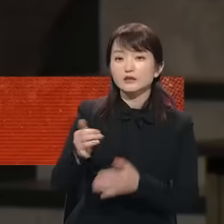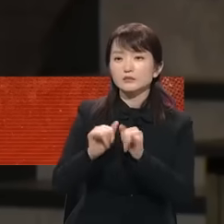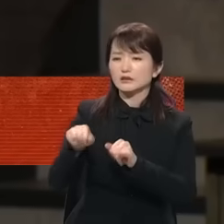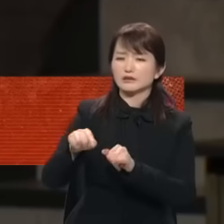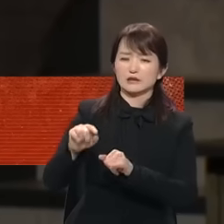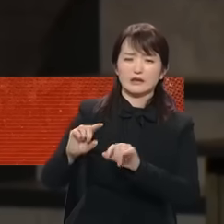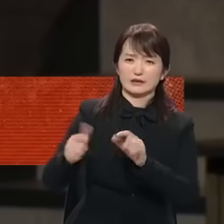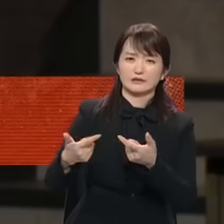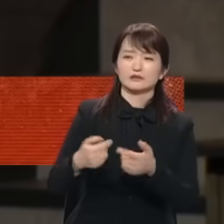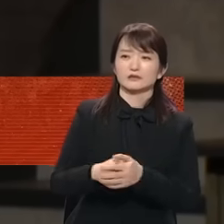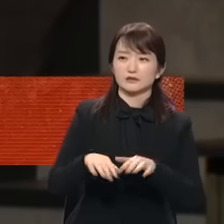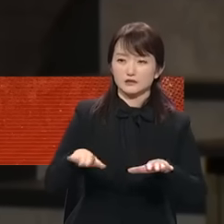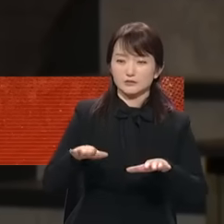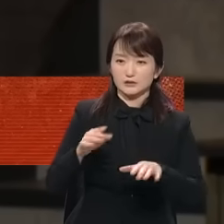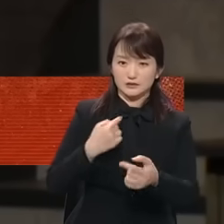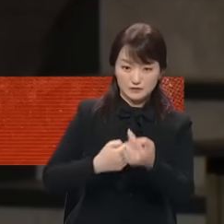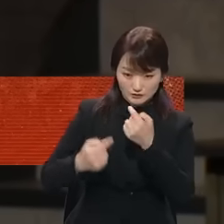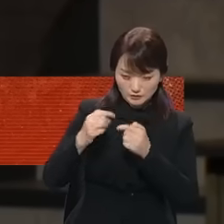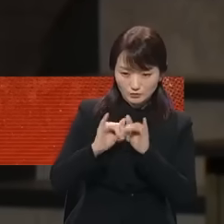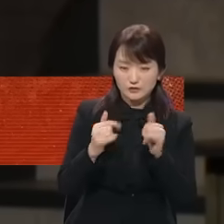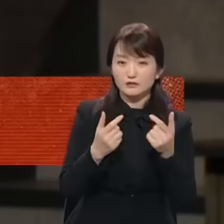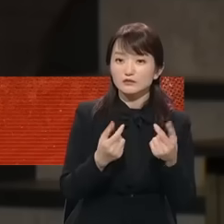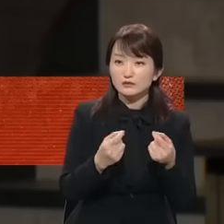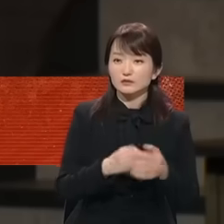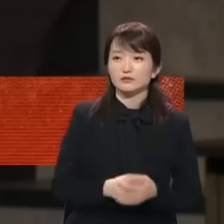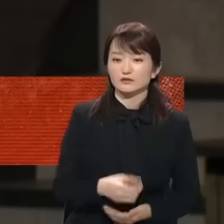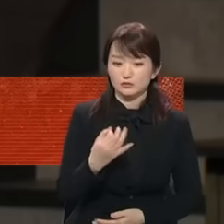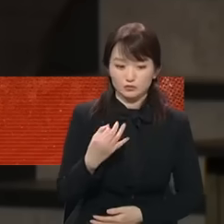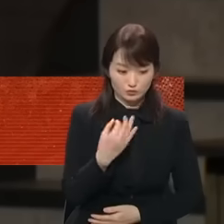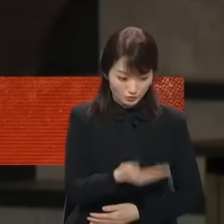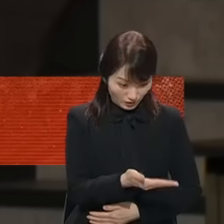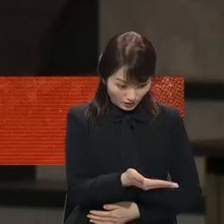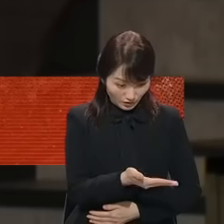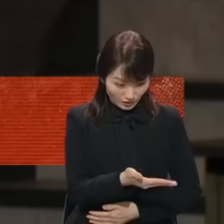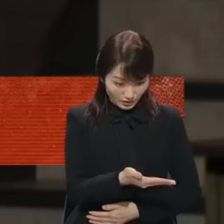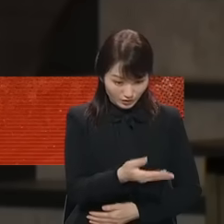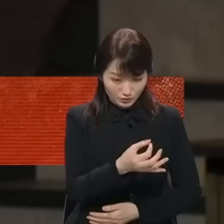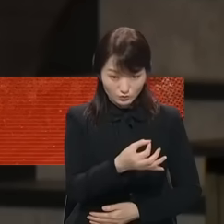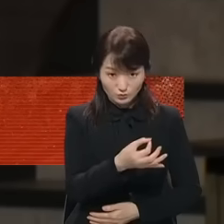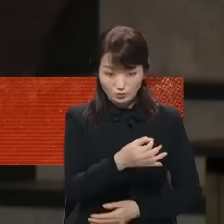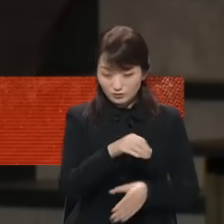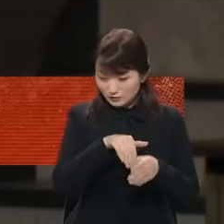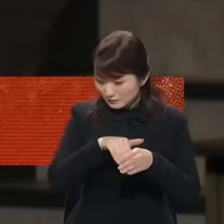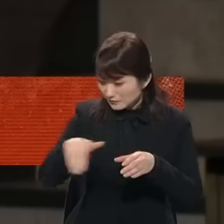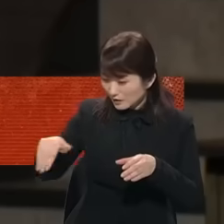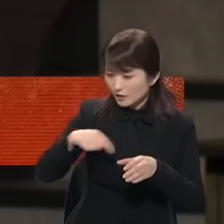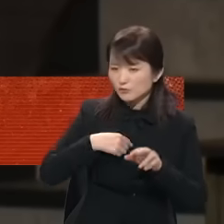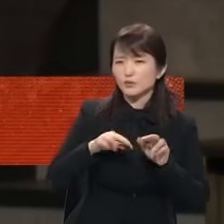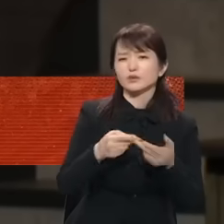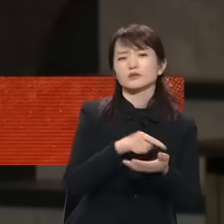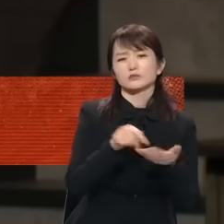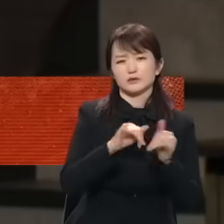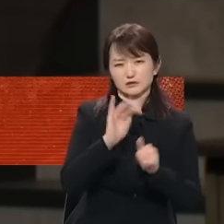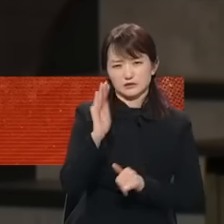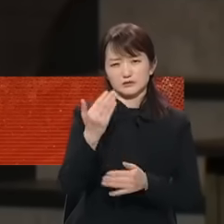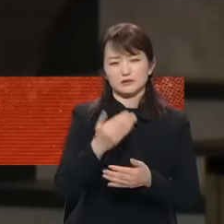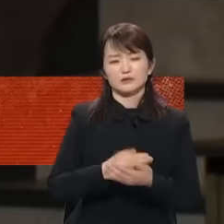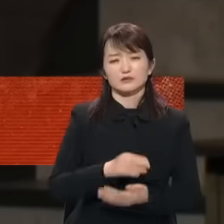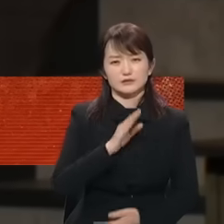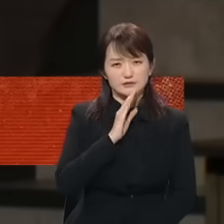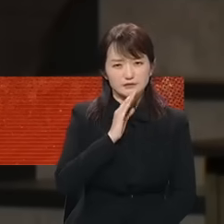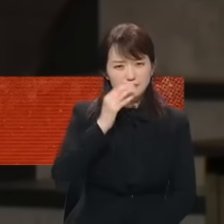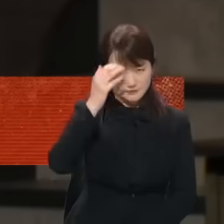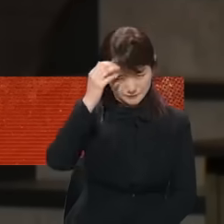이거 아니다라고 하면 이번에 재보를 해 주신 분 같이 돈 내라고 하는 순간에 돈을 집어넣으면 본인이 피해자가 된다라고 하는 사실